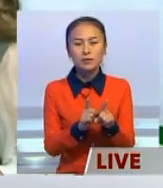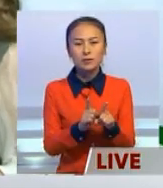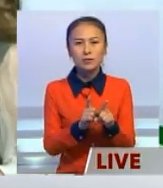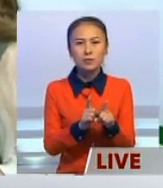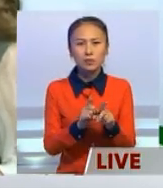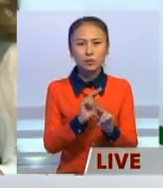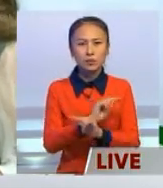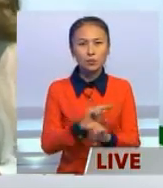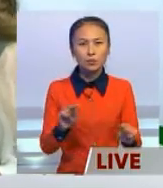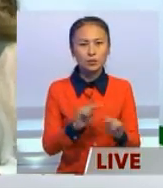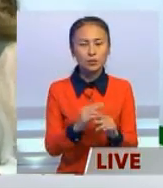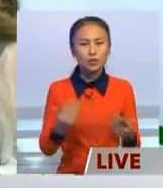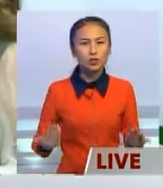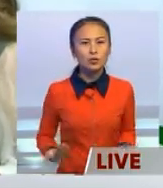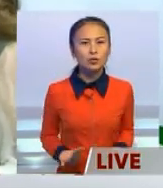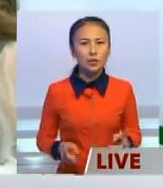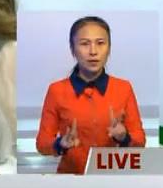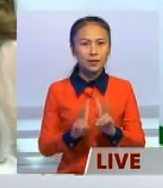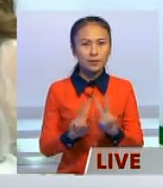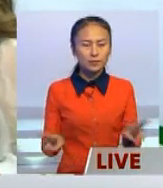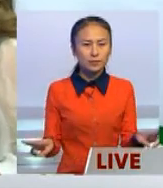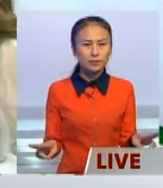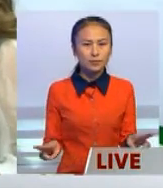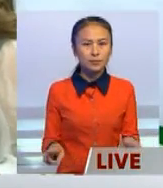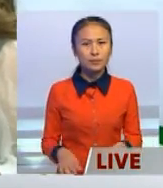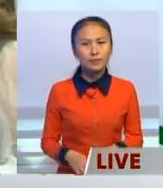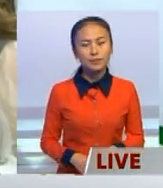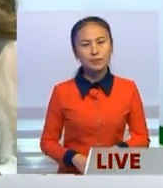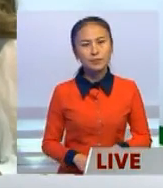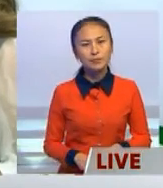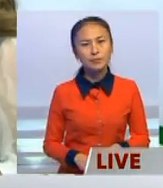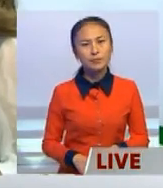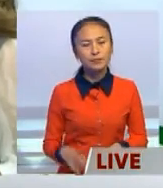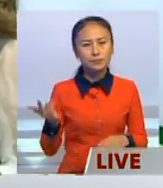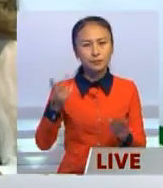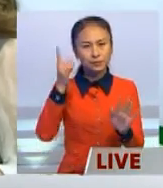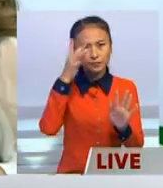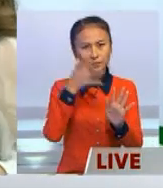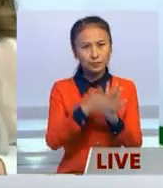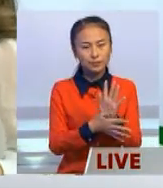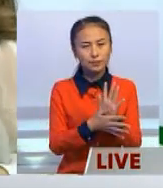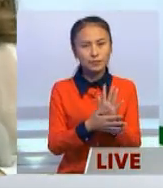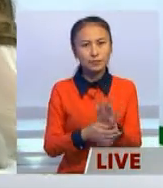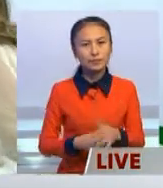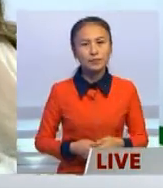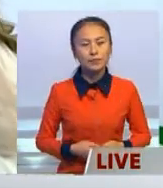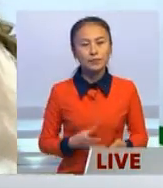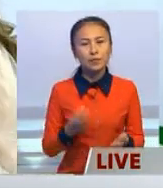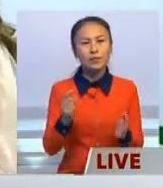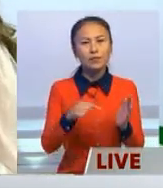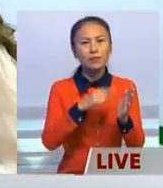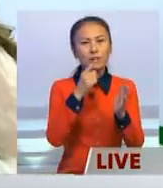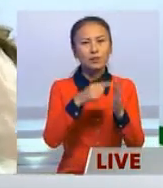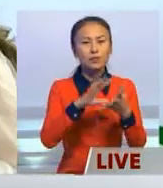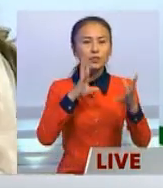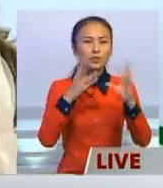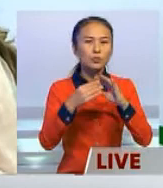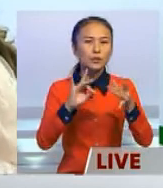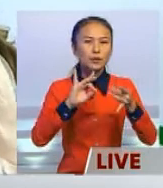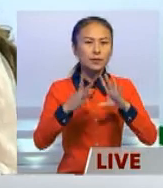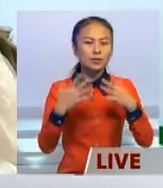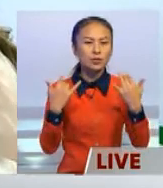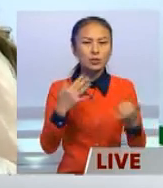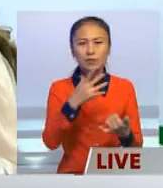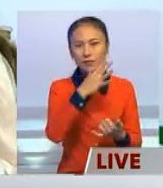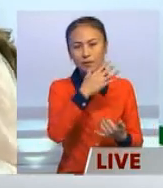бұл шынайы өмірмен бірдей болатындығын түсіну керек, сонда соған жұмыс істеу керек деп ойлаймын. Тағы бір сұрақ, жалпы интернет қазір